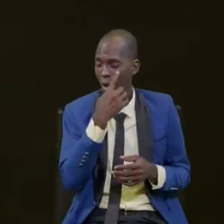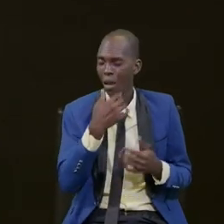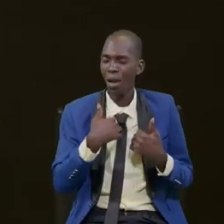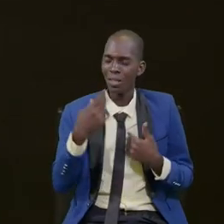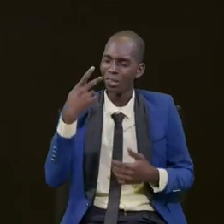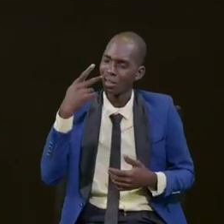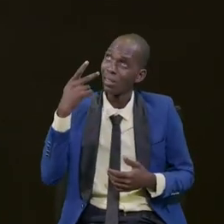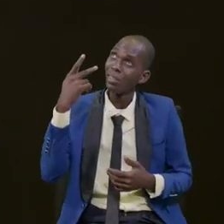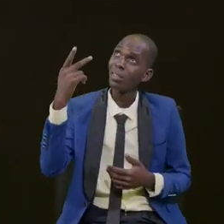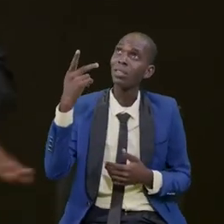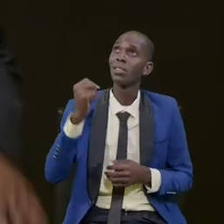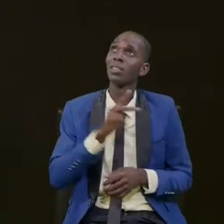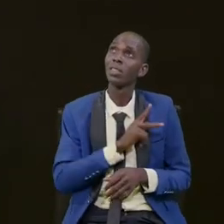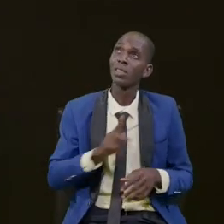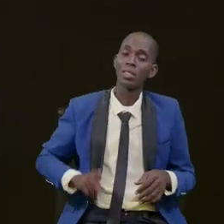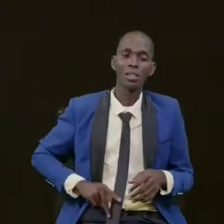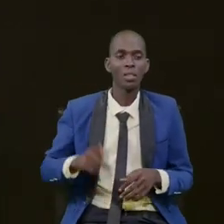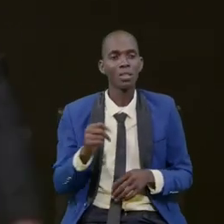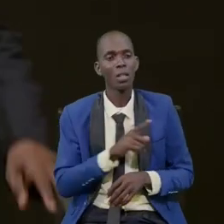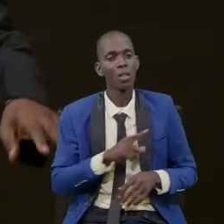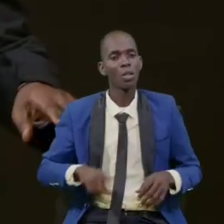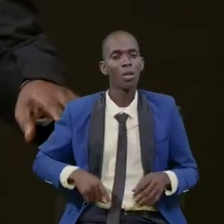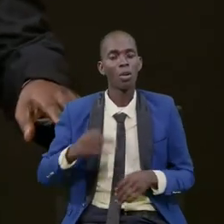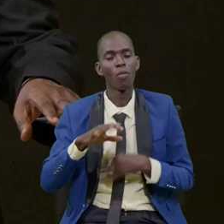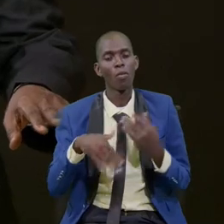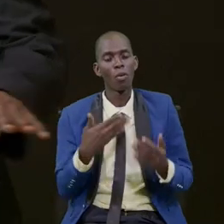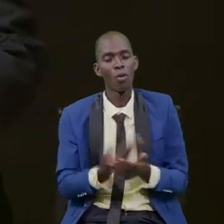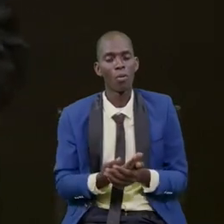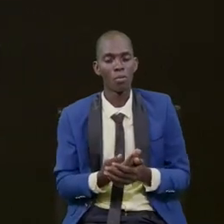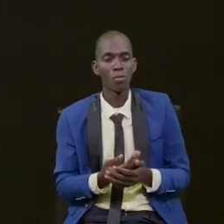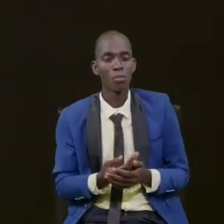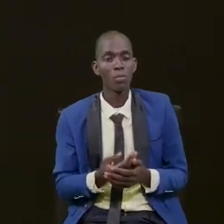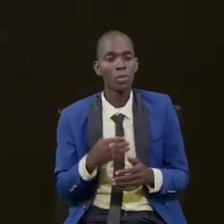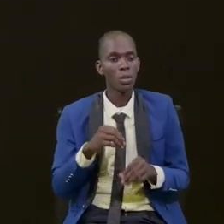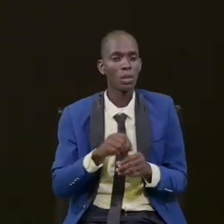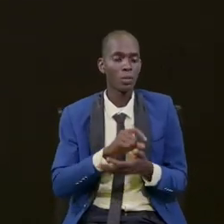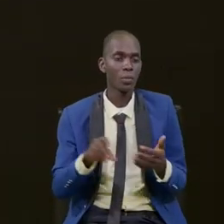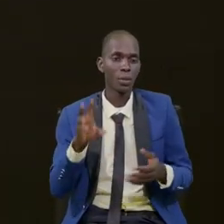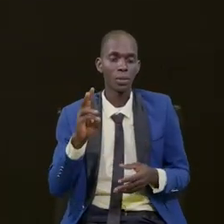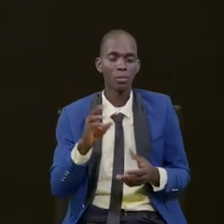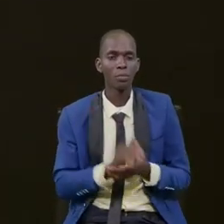roi, l'Éternel des armées. Verset 6. Mais l'un